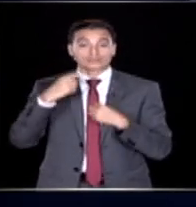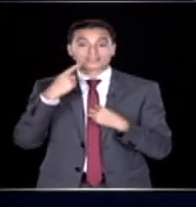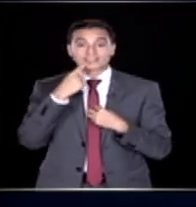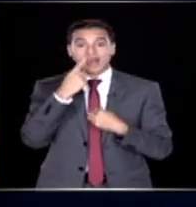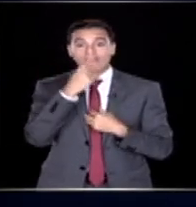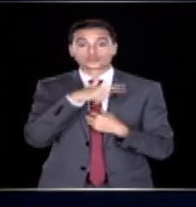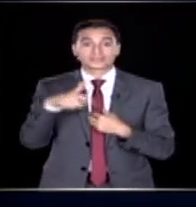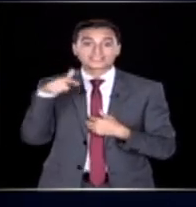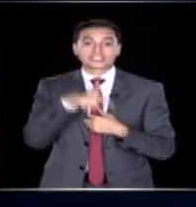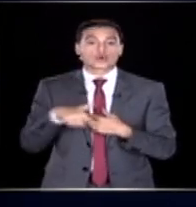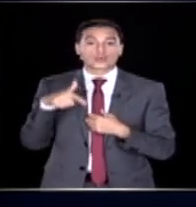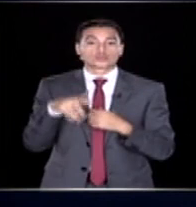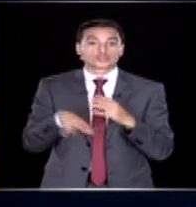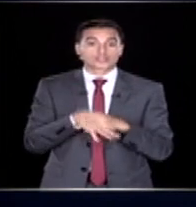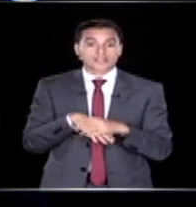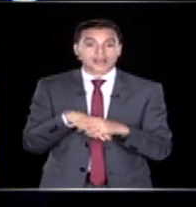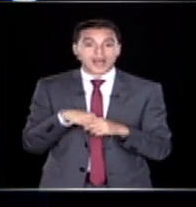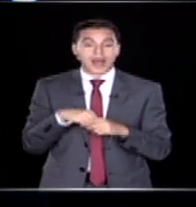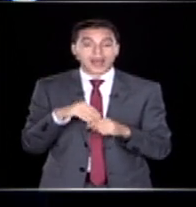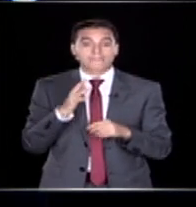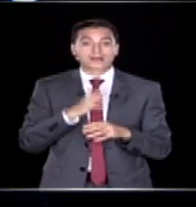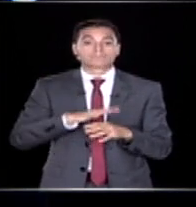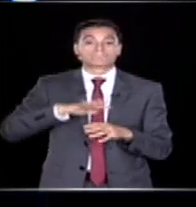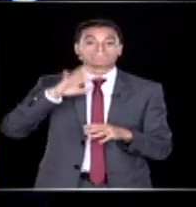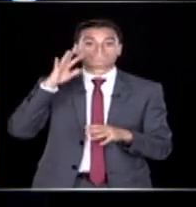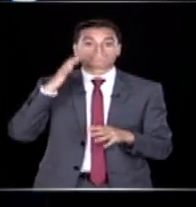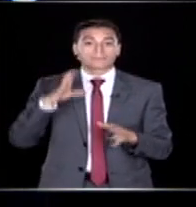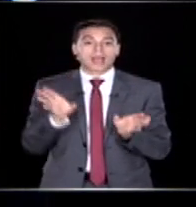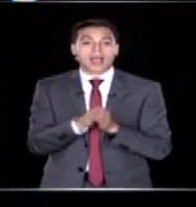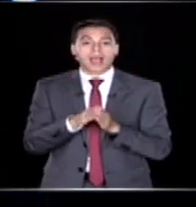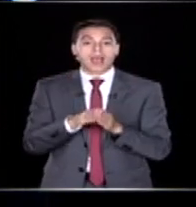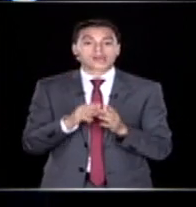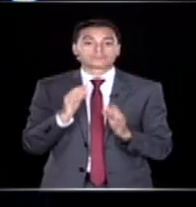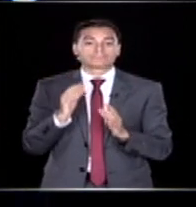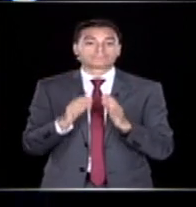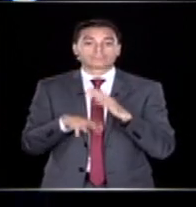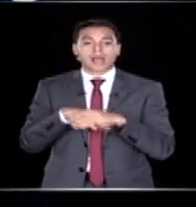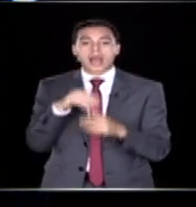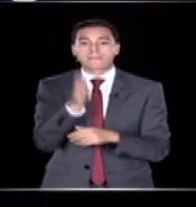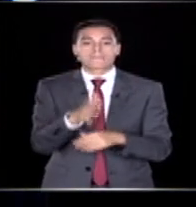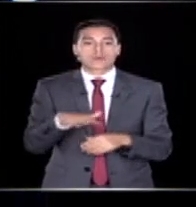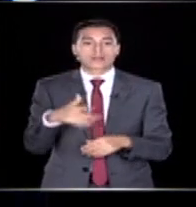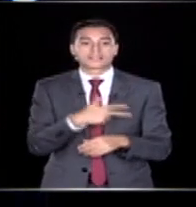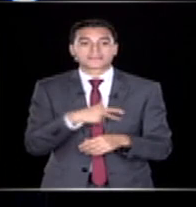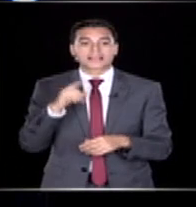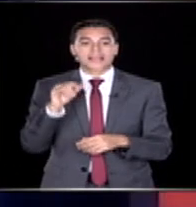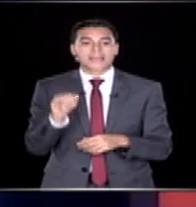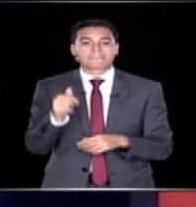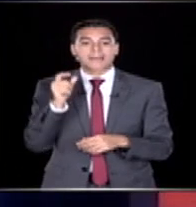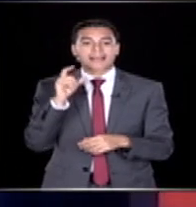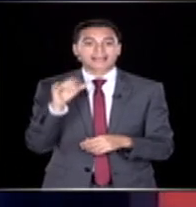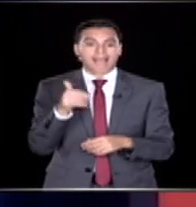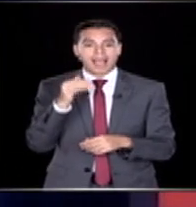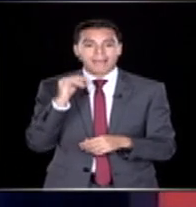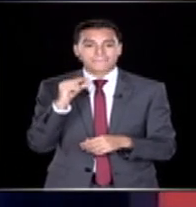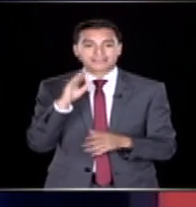1826 كون بحيرة ديامانتي. في إجابة ولا فيش إجابة؟ أحمد